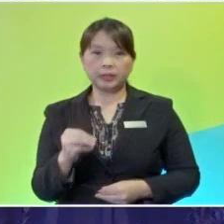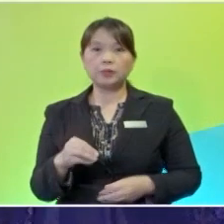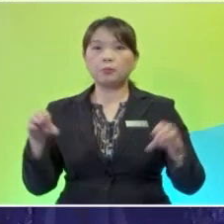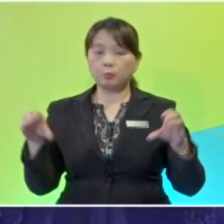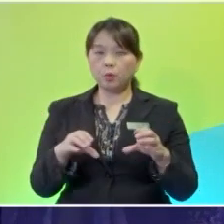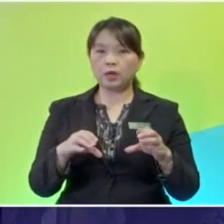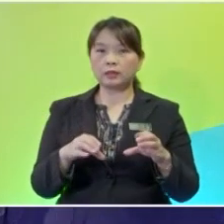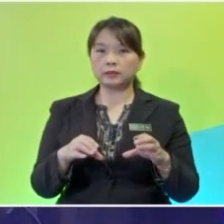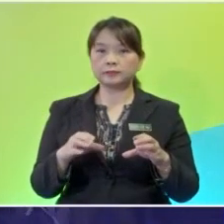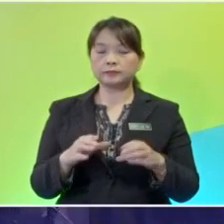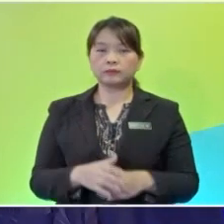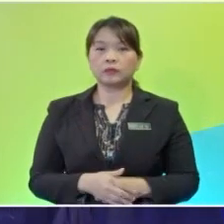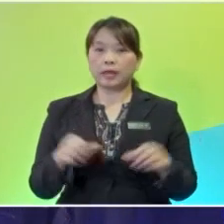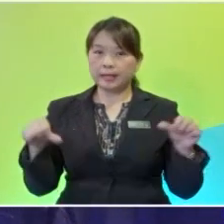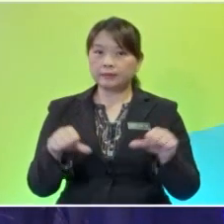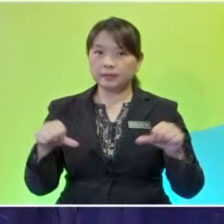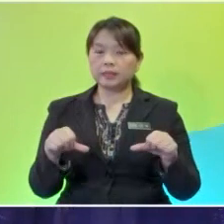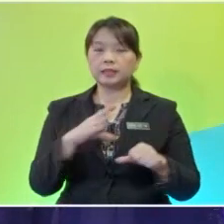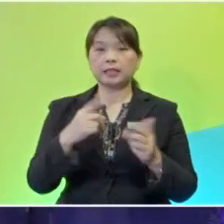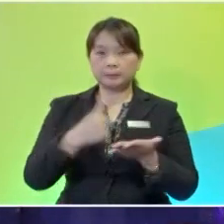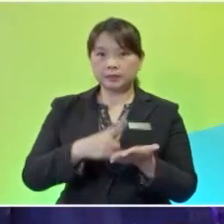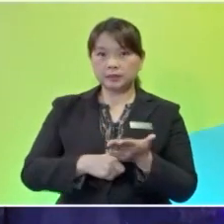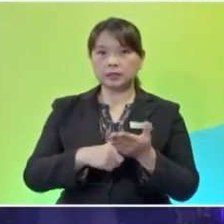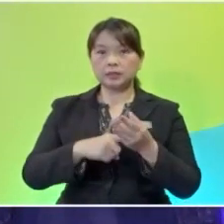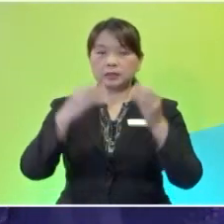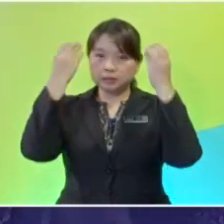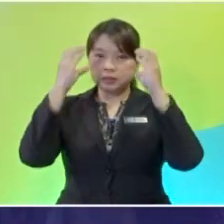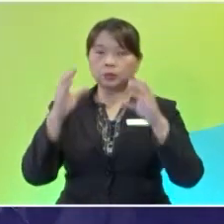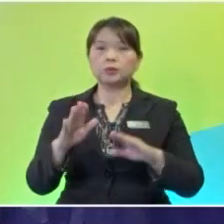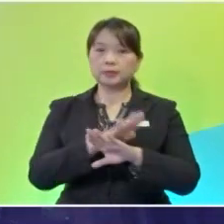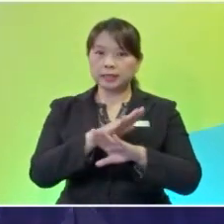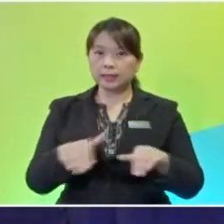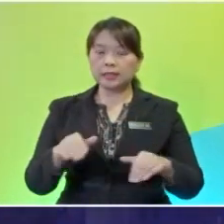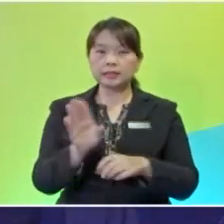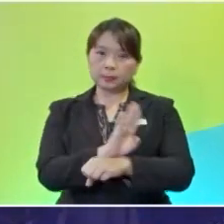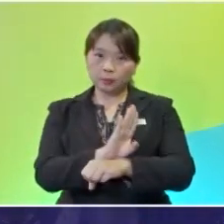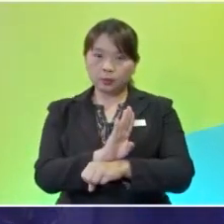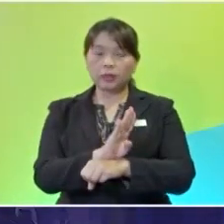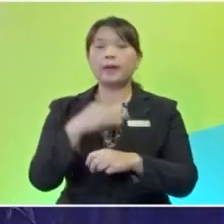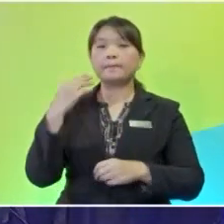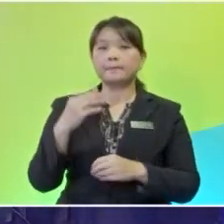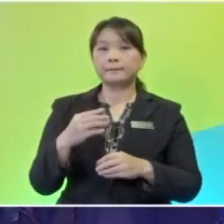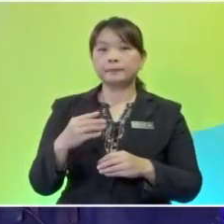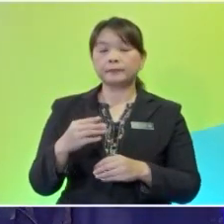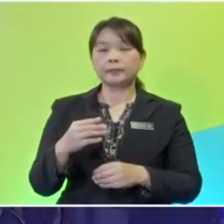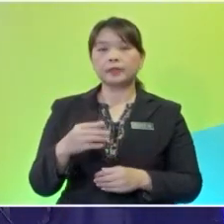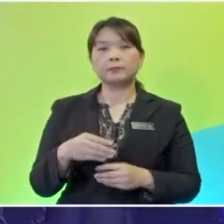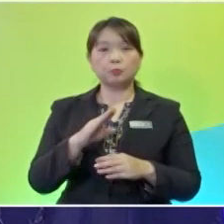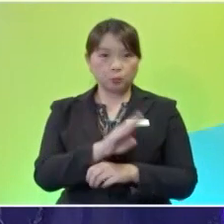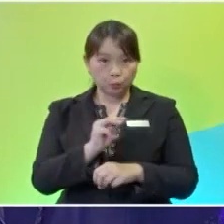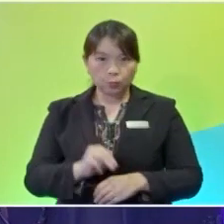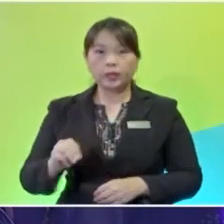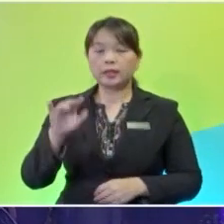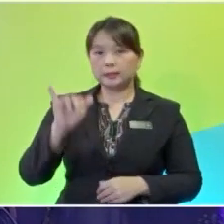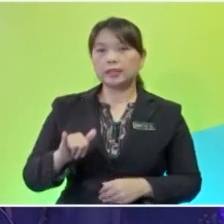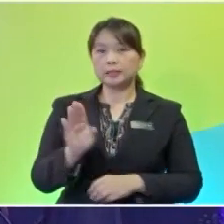学生去讨论有关的问题。那么呢老师这个时候就别太忙，我们让学生自己忙，我们就在那边观察我们让学生